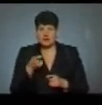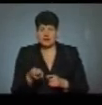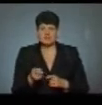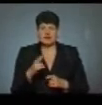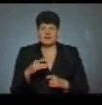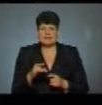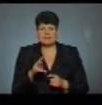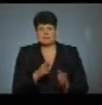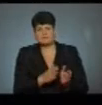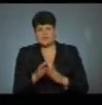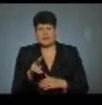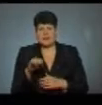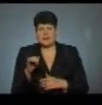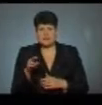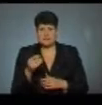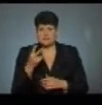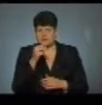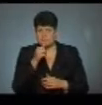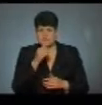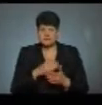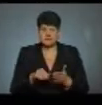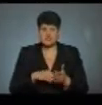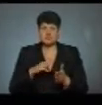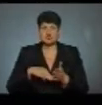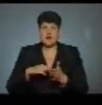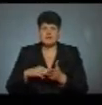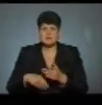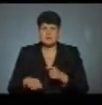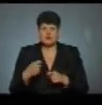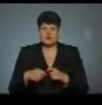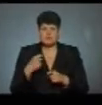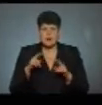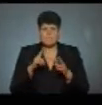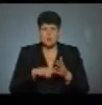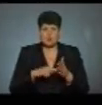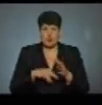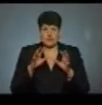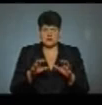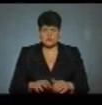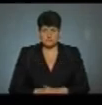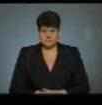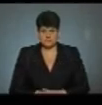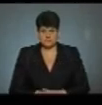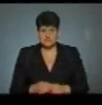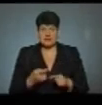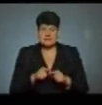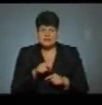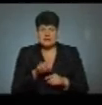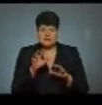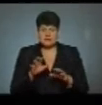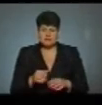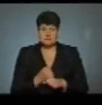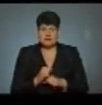квітня на липень. Також на 2 місяці скасували штрафні санкції за порушення податкового законодавства. Цей закон зобов'язує